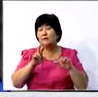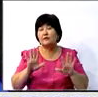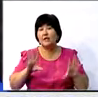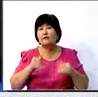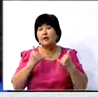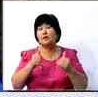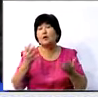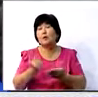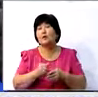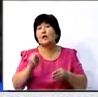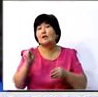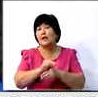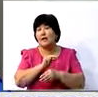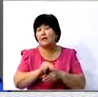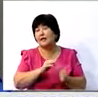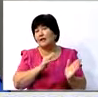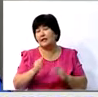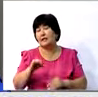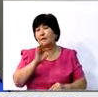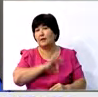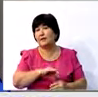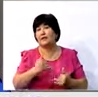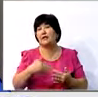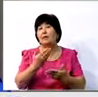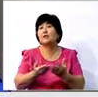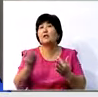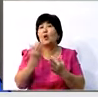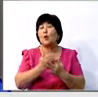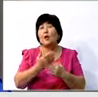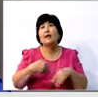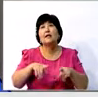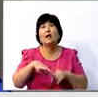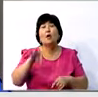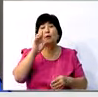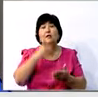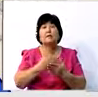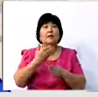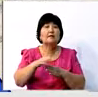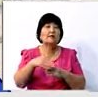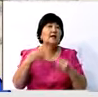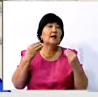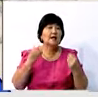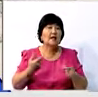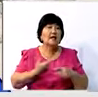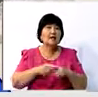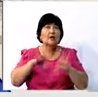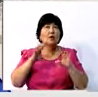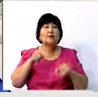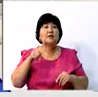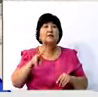возможности получать постоянное лечение и эффективно пользоваться предоставленными льготами. Так, из областного бюджета выделены средства. Таким